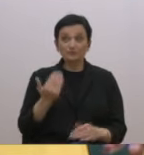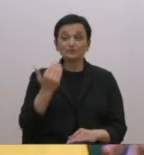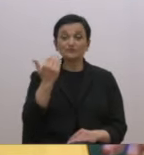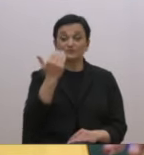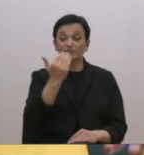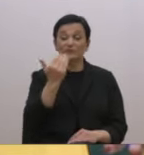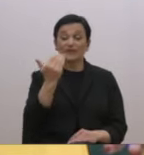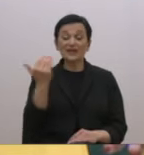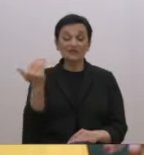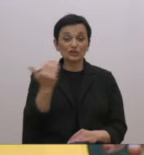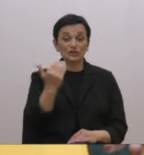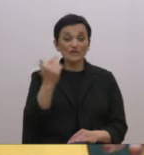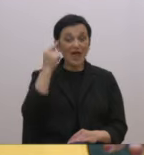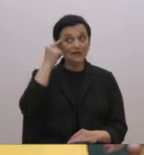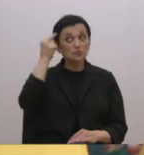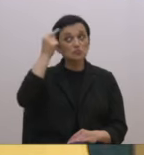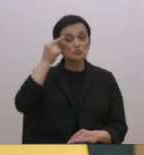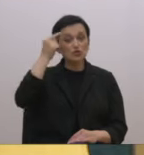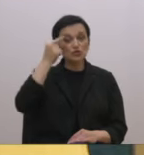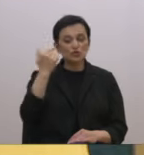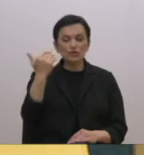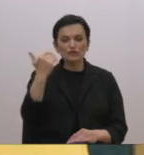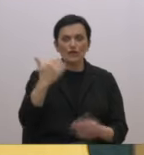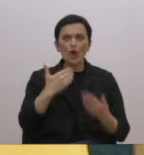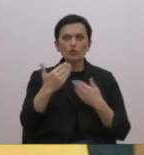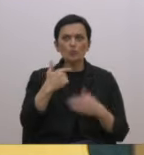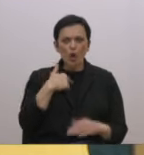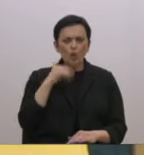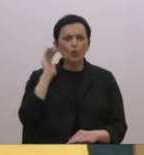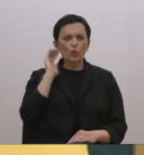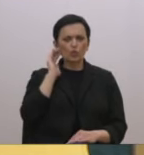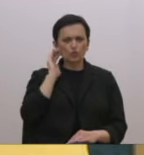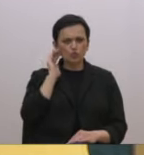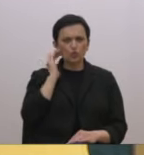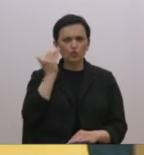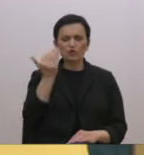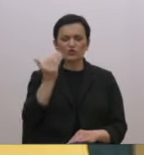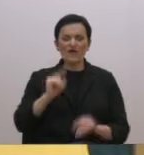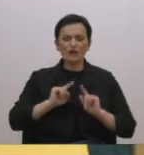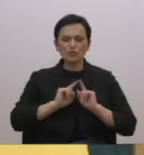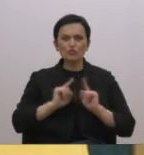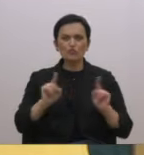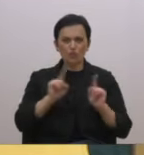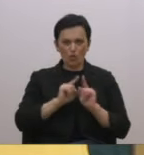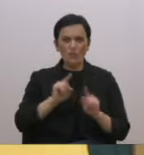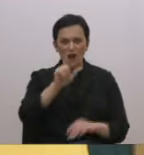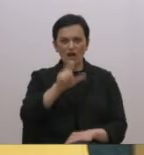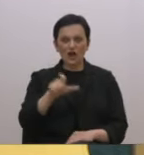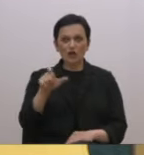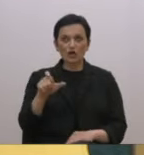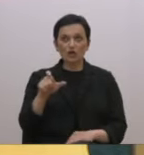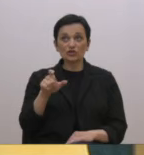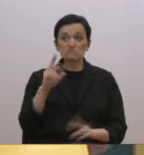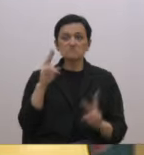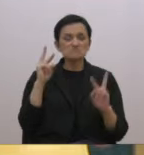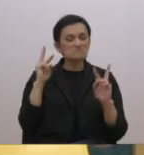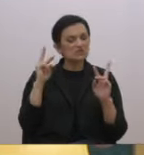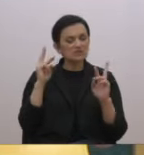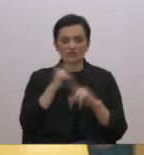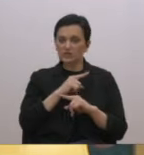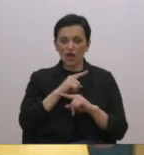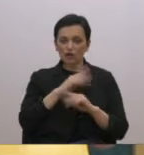თქვენი ფსიქოლოგიით და თქვენი მოწოდებით მე უსმენ თქვენს პროპაგანდისტებს, ხო? ცდარია ხალხო